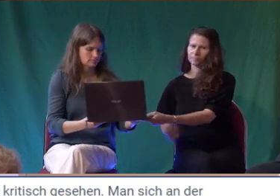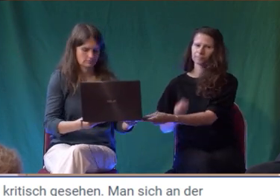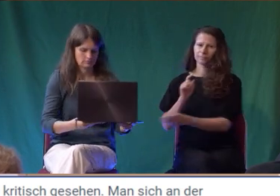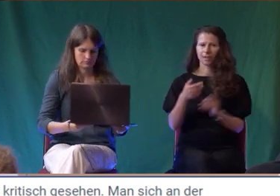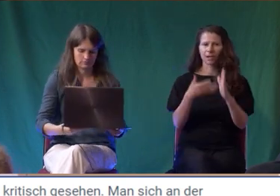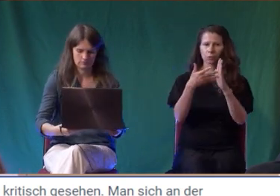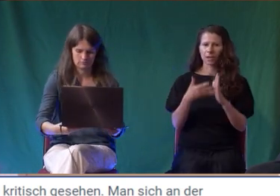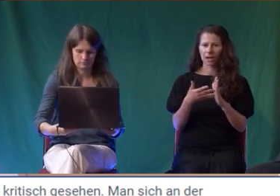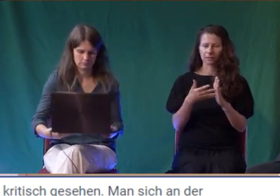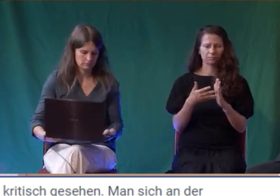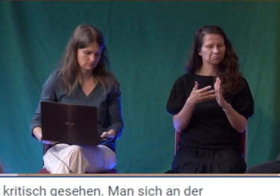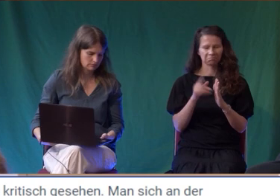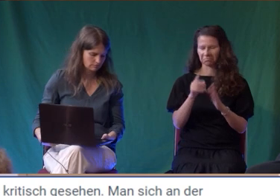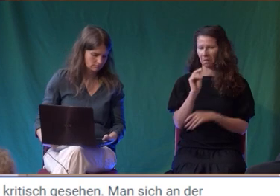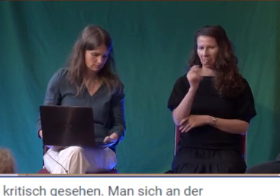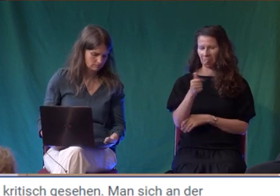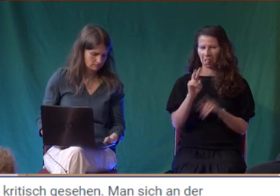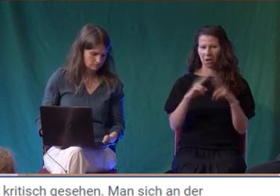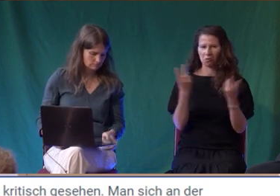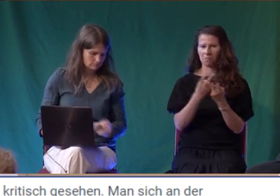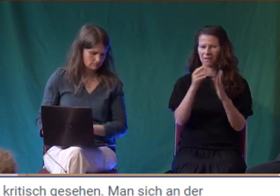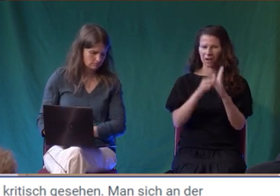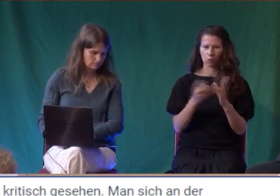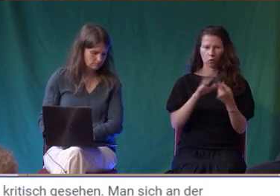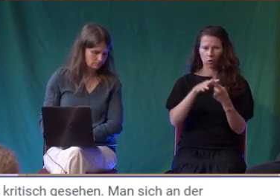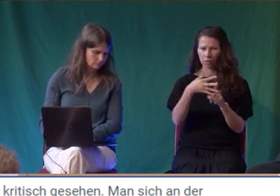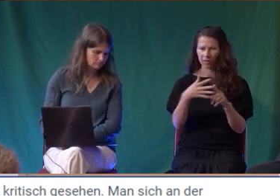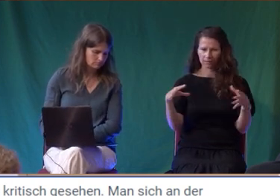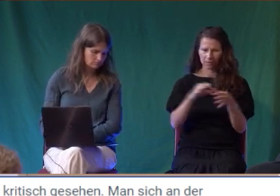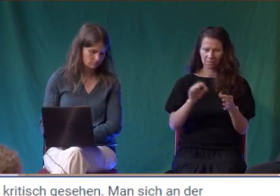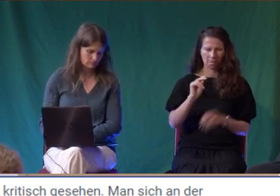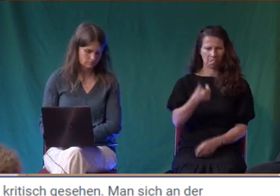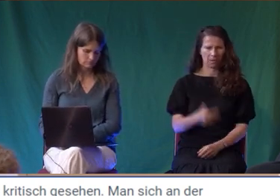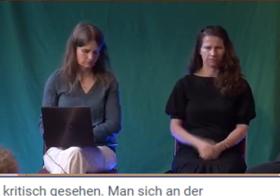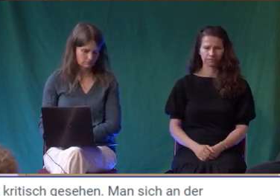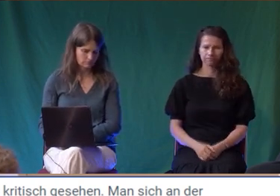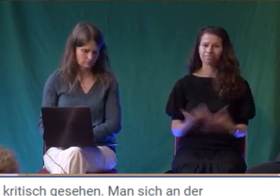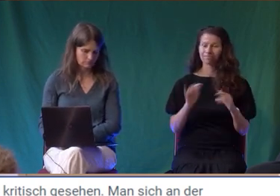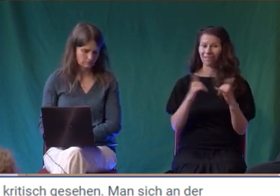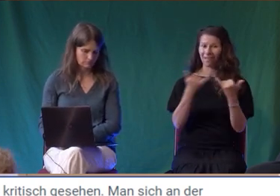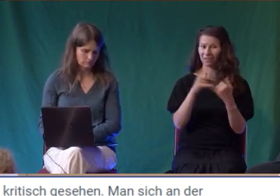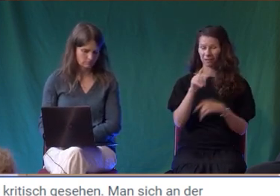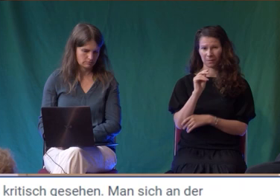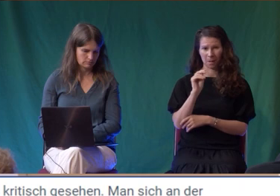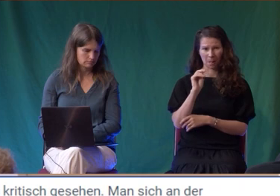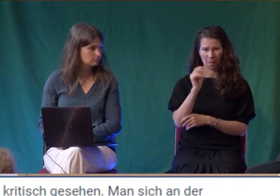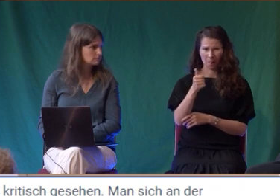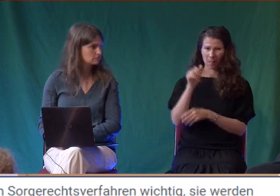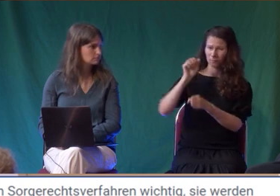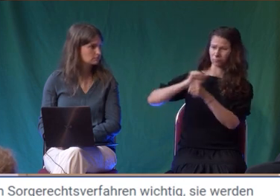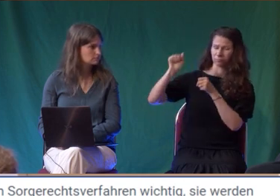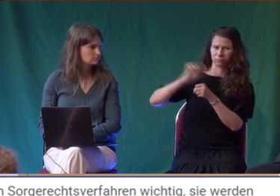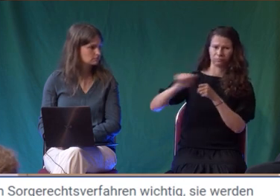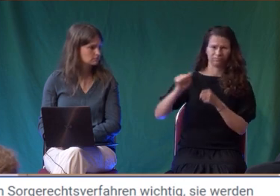Umweltfaktoren die kontext-faktoren mit einbezogen und es gelingt den Eltern kaum dagegen in Einspruch zu